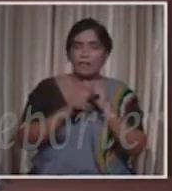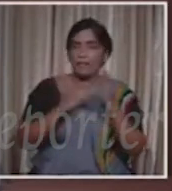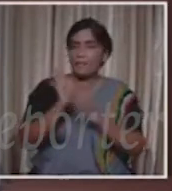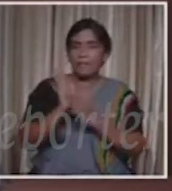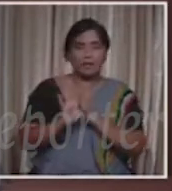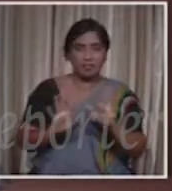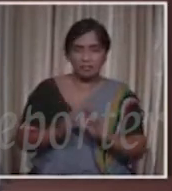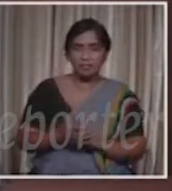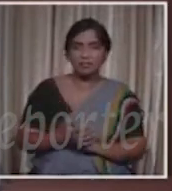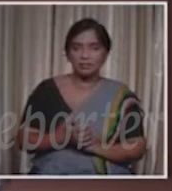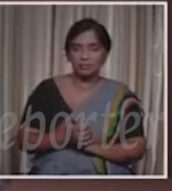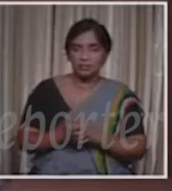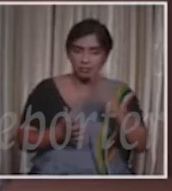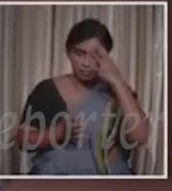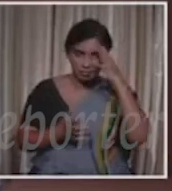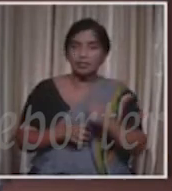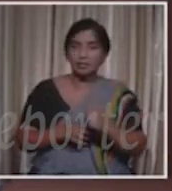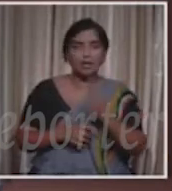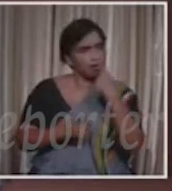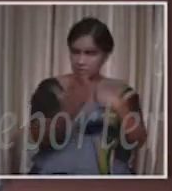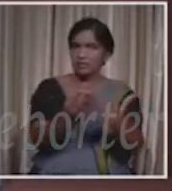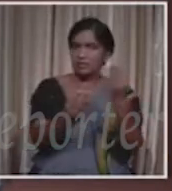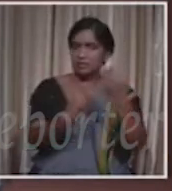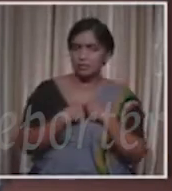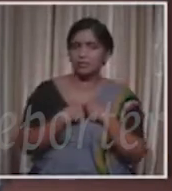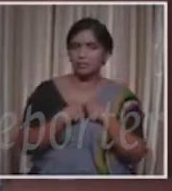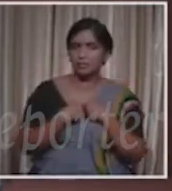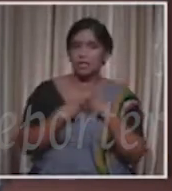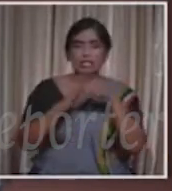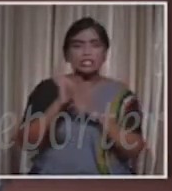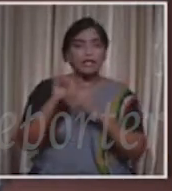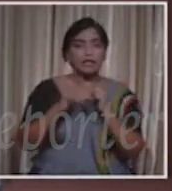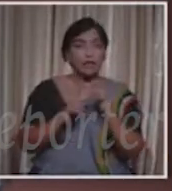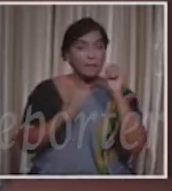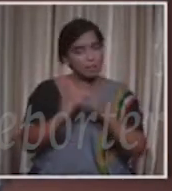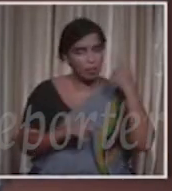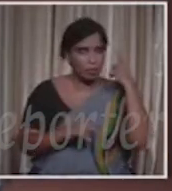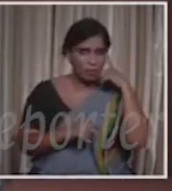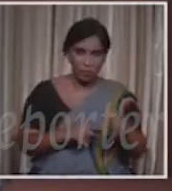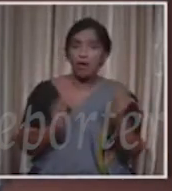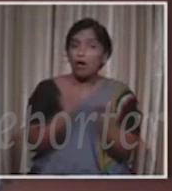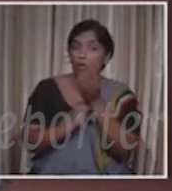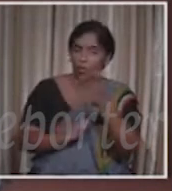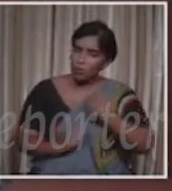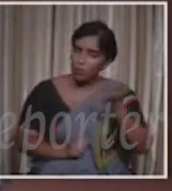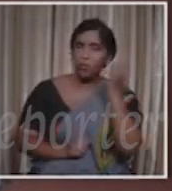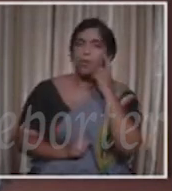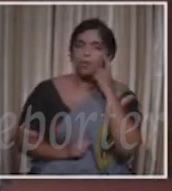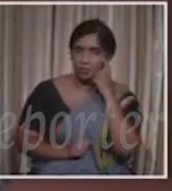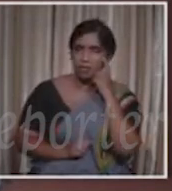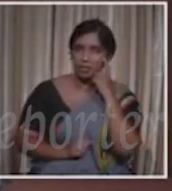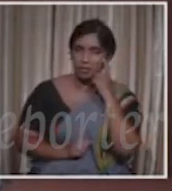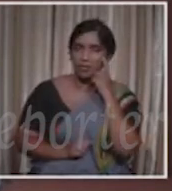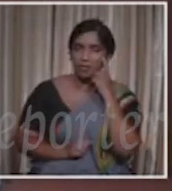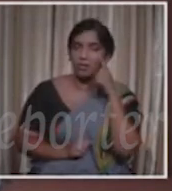හරිද? මතක තබා ගන්න. හරිද? අපිට කියන්න. ලැයිස්තුව දෙන්න. නම් ගම්පහ. ඔබතුමාගේ කාලය අවසන් වෙලා. ජවිපේ සමාජිකයන් අතරනේ අපි. අවසන් කරන්න